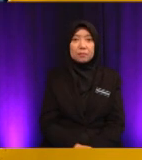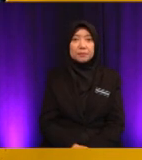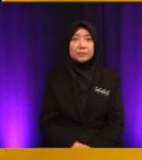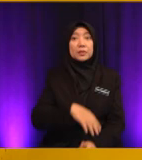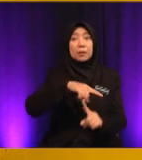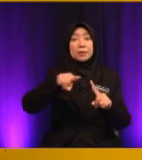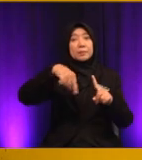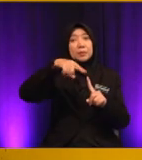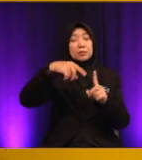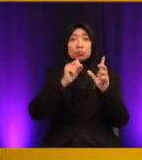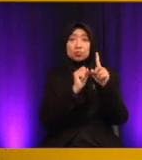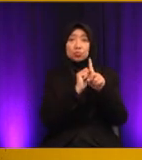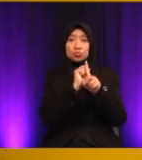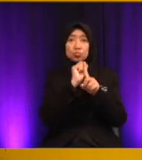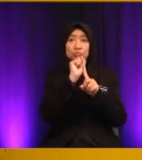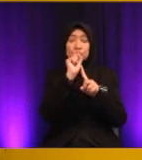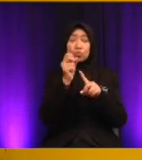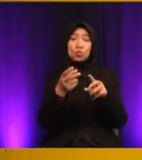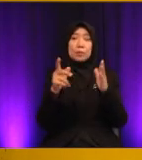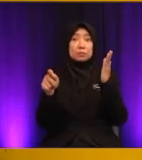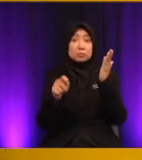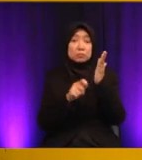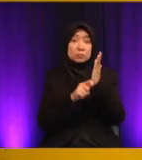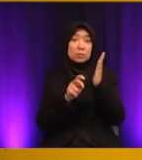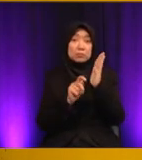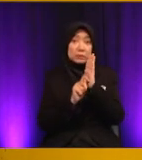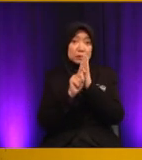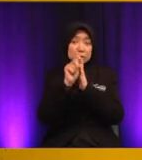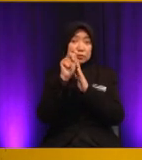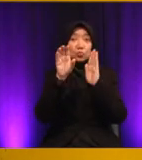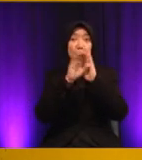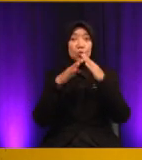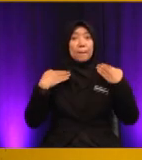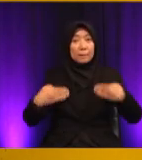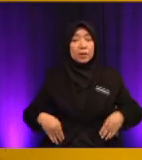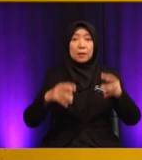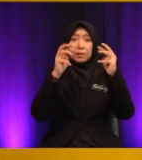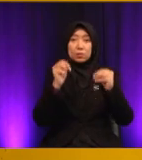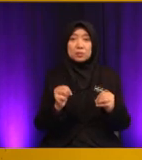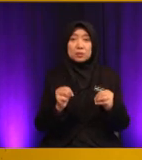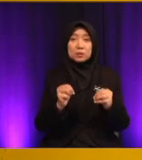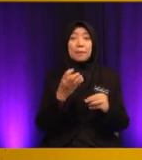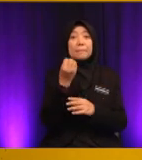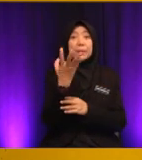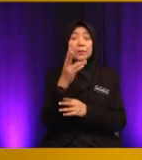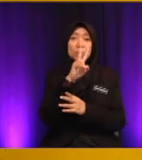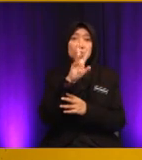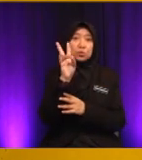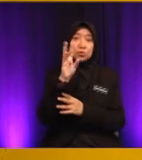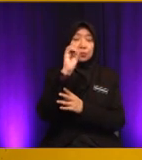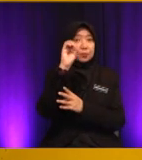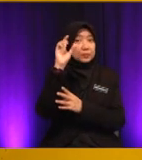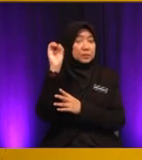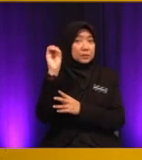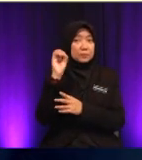apabila suhu itu semakin tinggi contohnya badan manusia badan manusia kita ada suhu suhu badan kita sekitar 27° Celcius